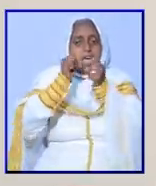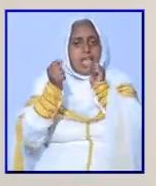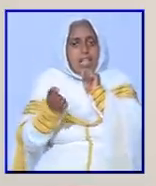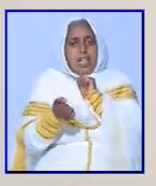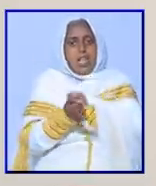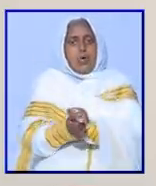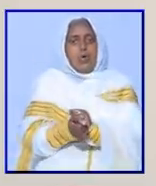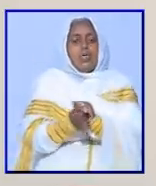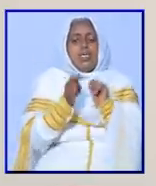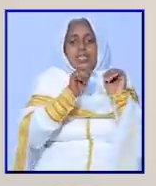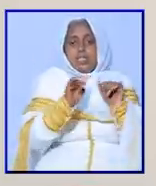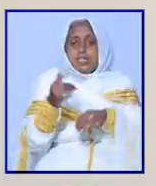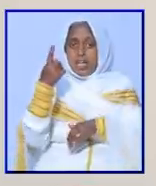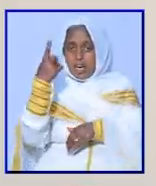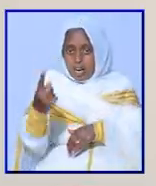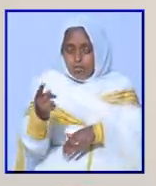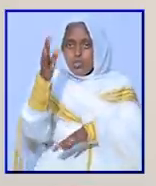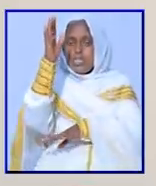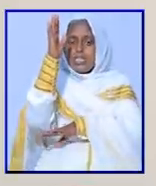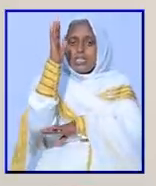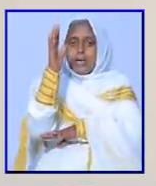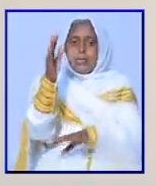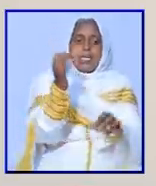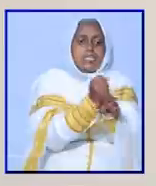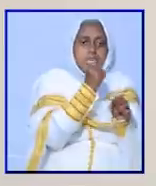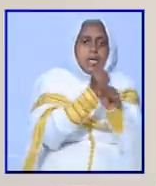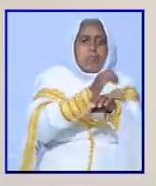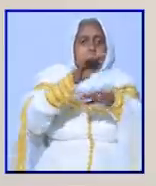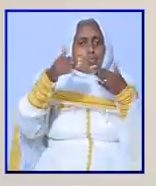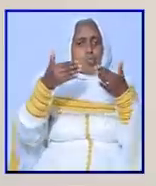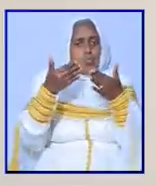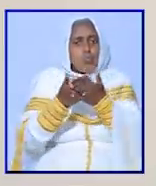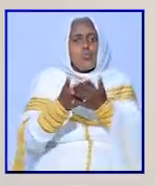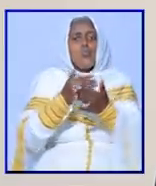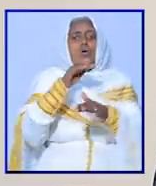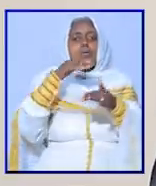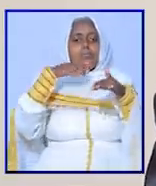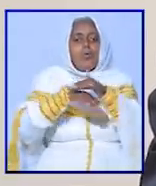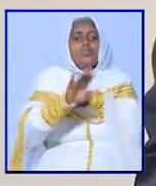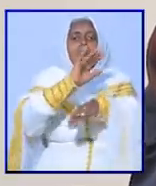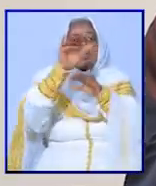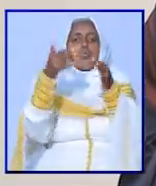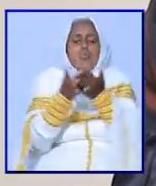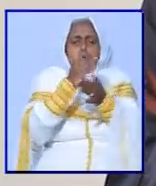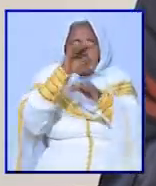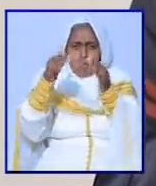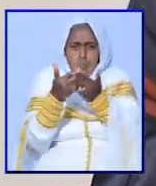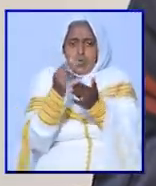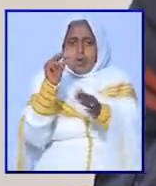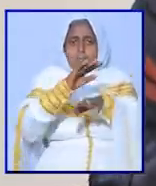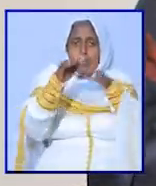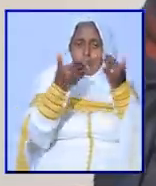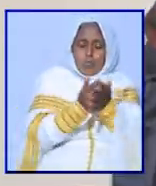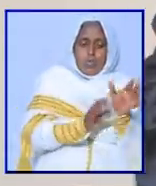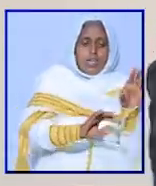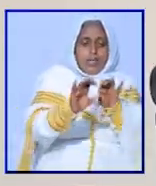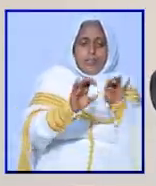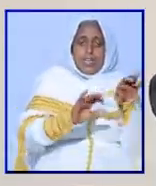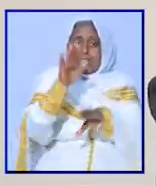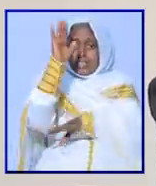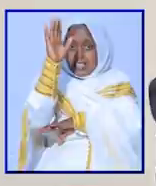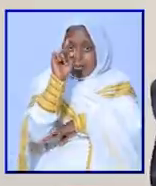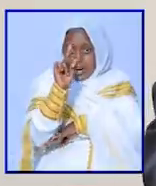ወመክፈልታተ ምግባር ህሉ እንዘ አሃዱ እግዚአብሔር ዘይገብር ኩሎ በውስተ ኩሉ። ሁሉን